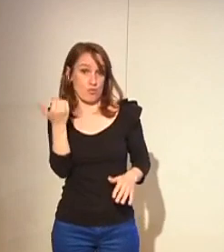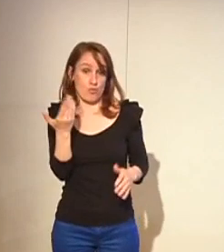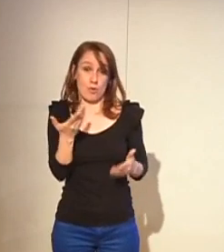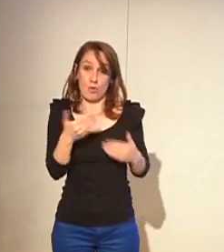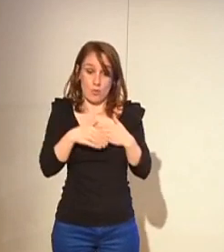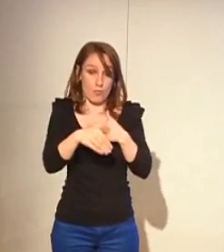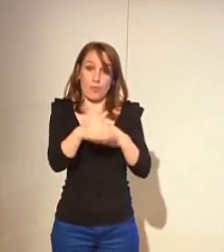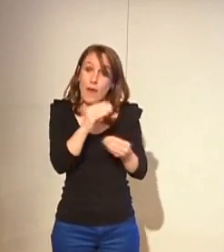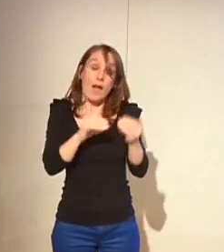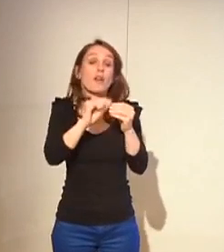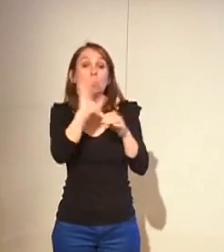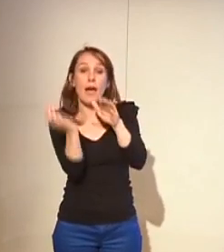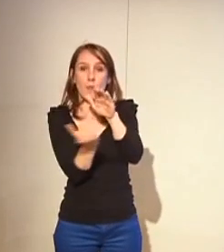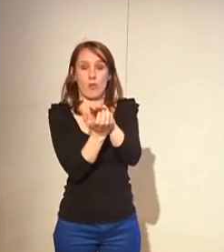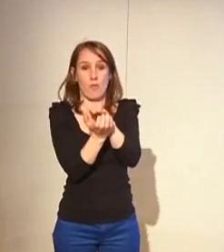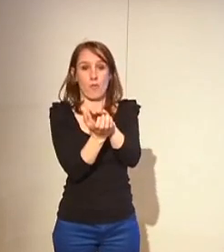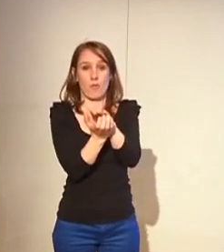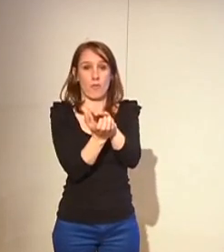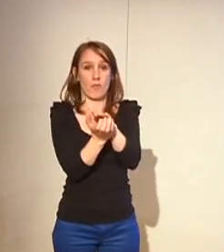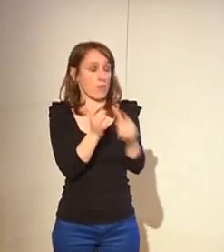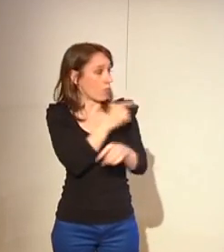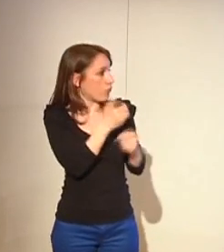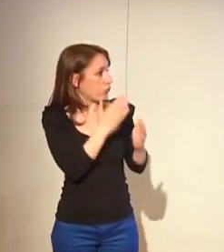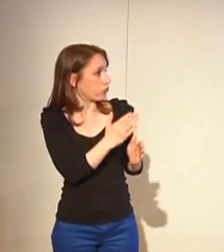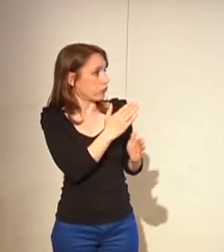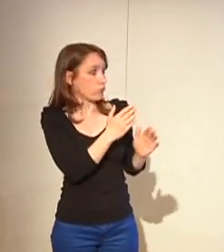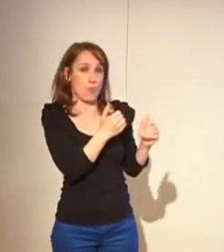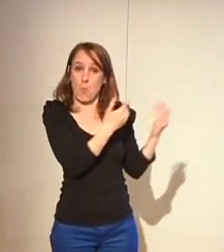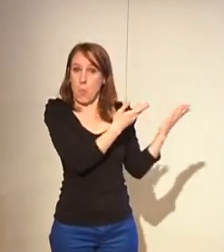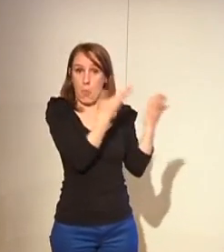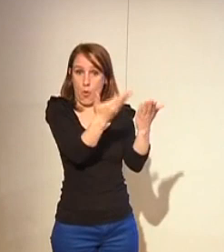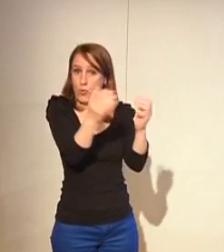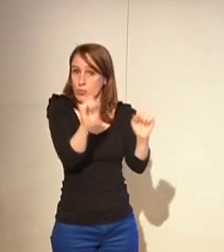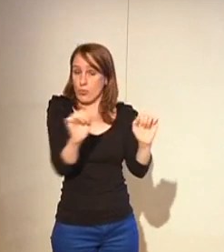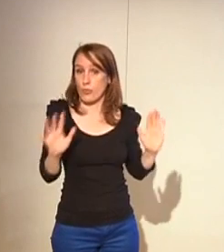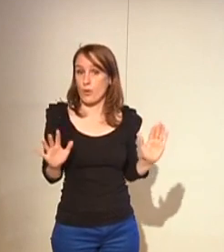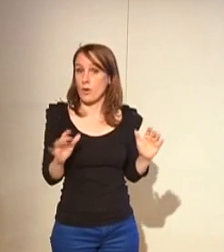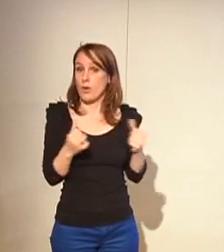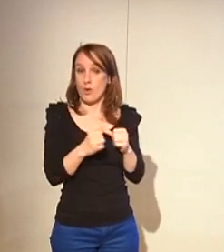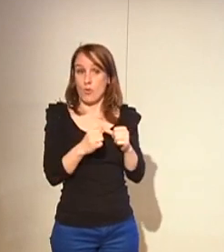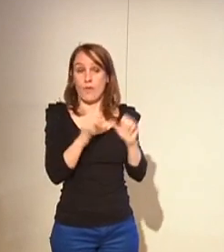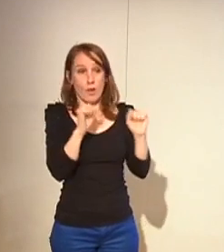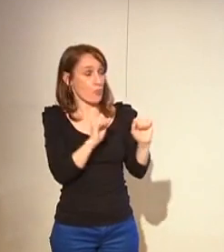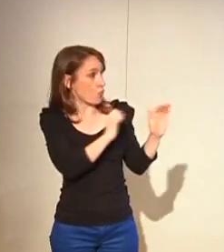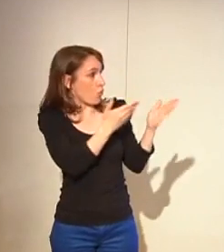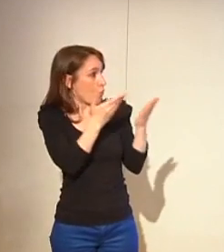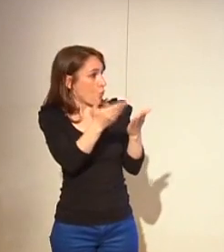voie d'amendement à votre initiative par exemple de limiter